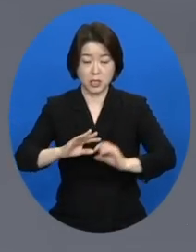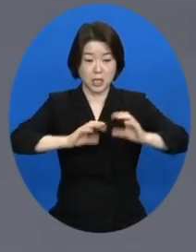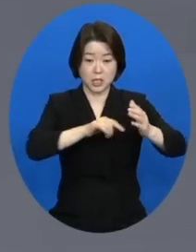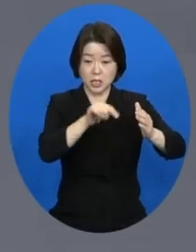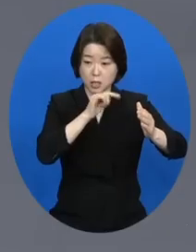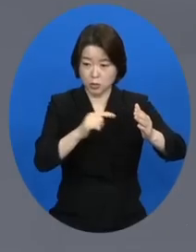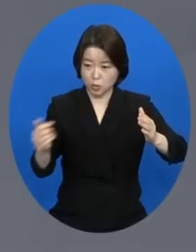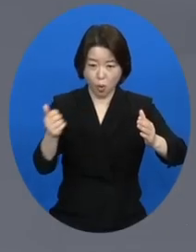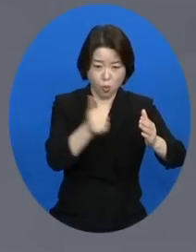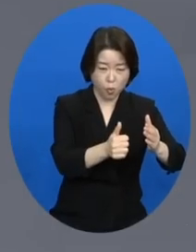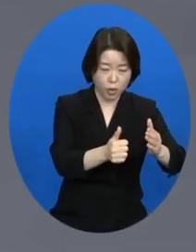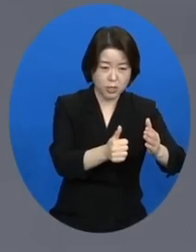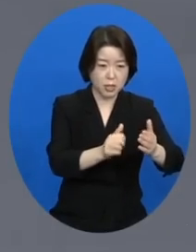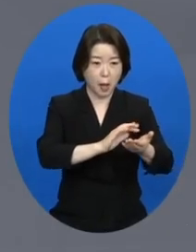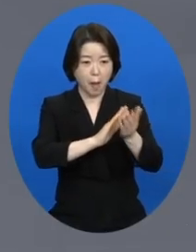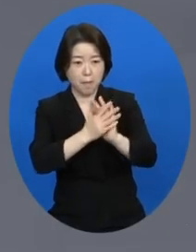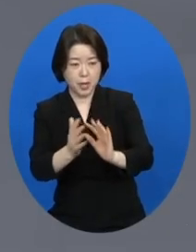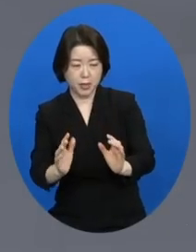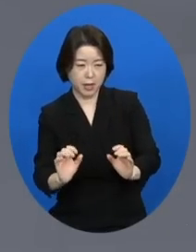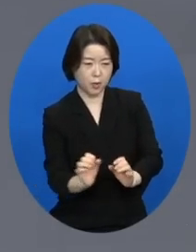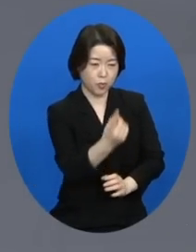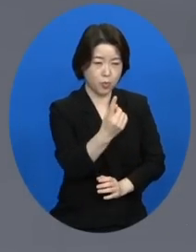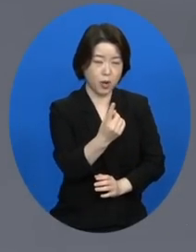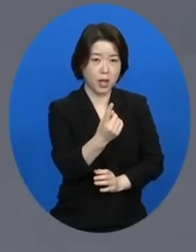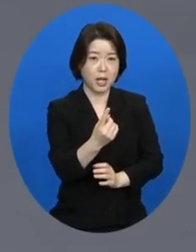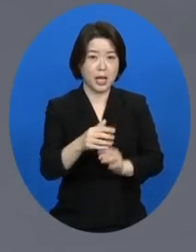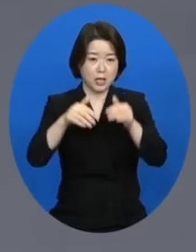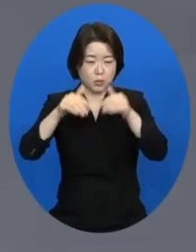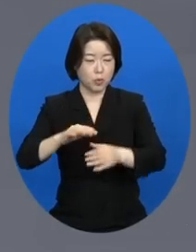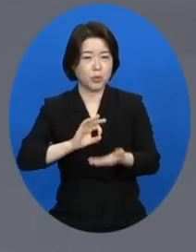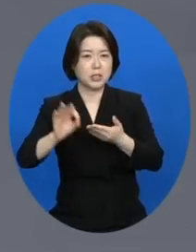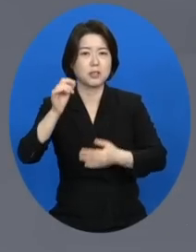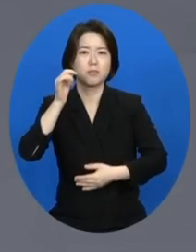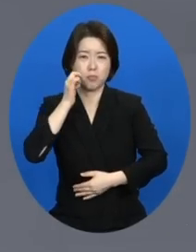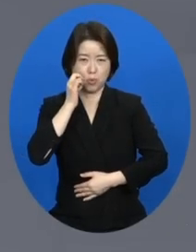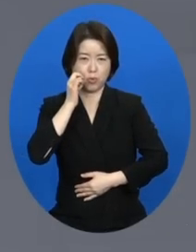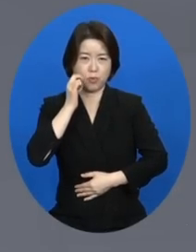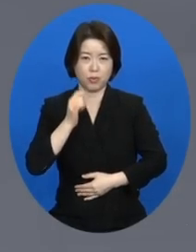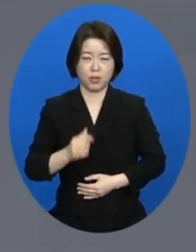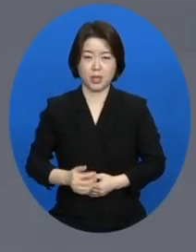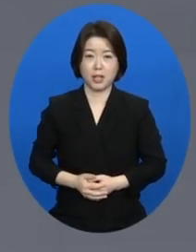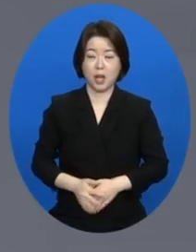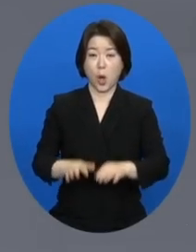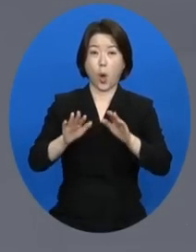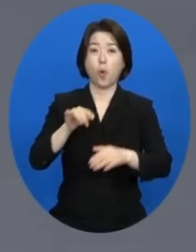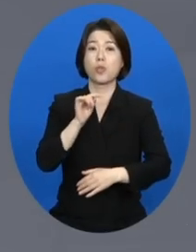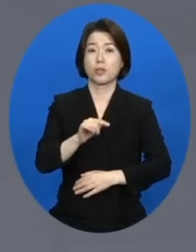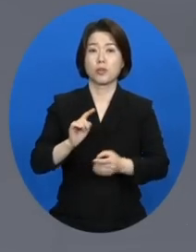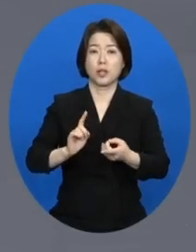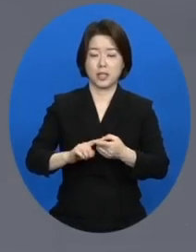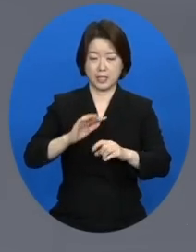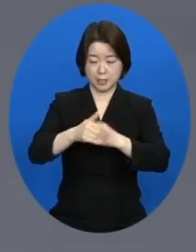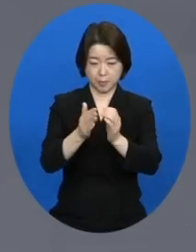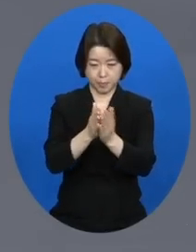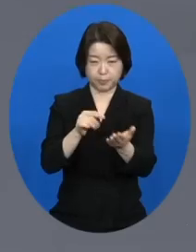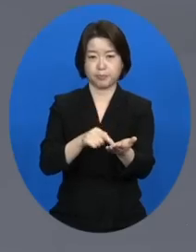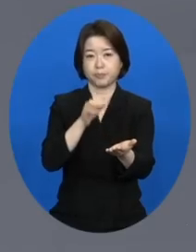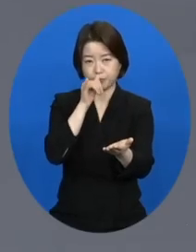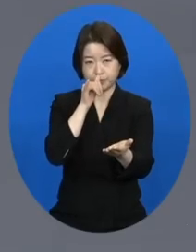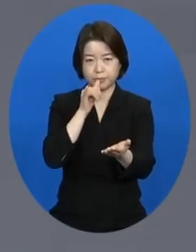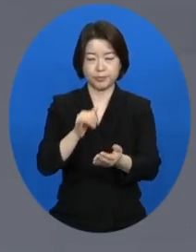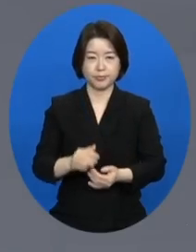속에서 변화를 일으키는 하나님의 종으로 쓰임받지 못할 수 있다는 거예요. 오늘 그것을 오늘 본문에서 보여주고